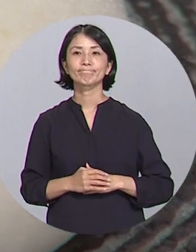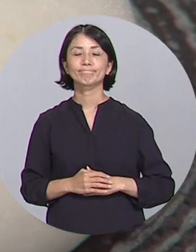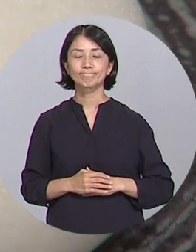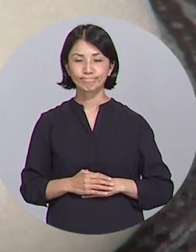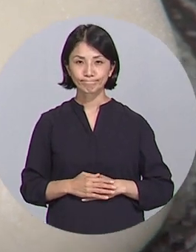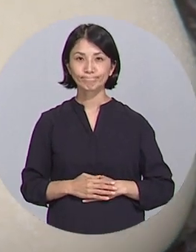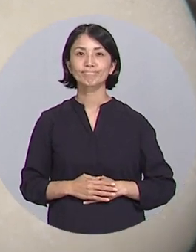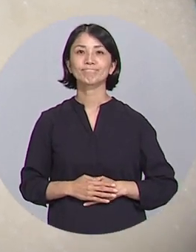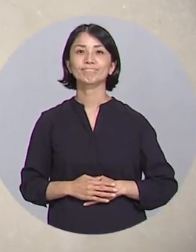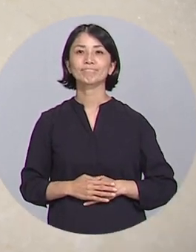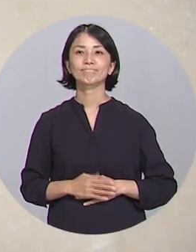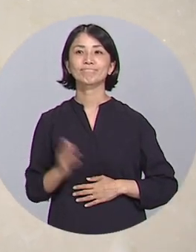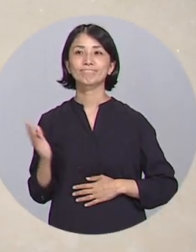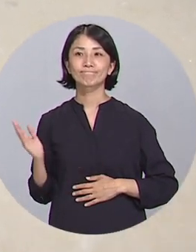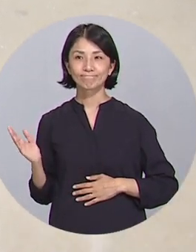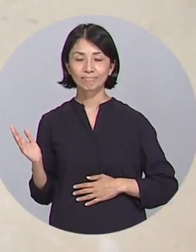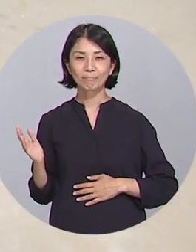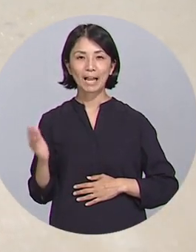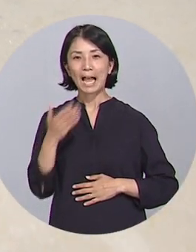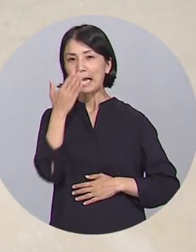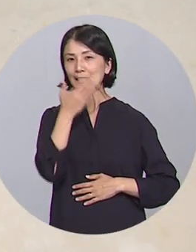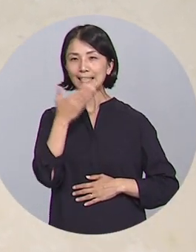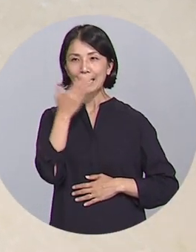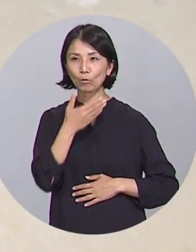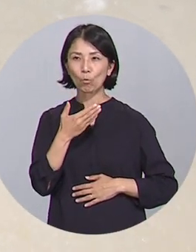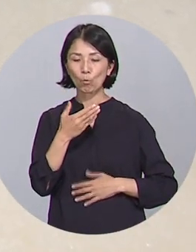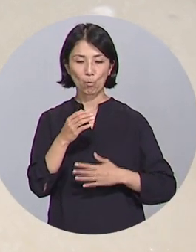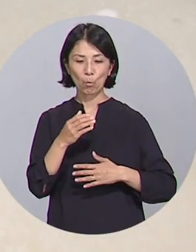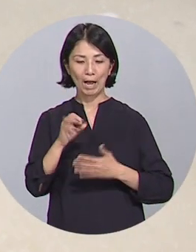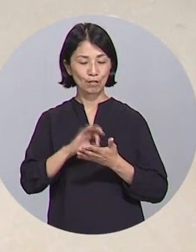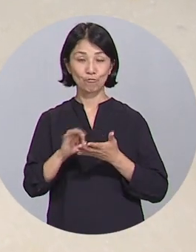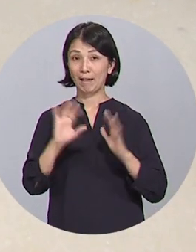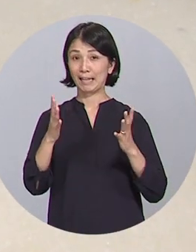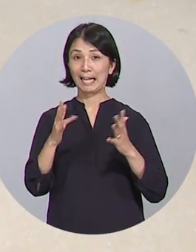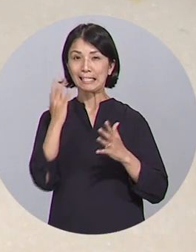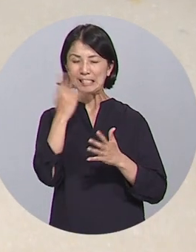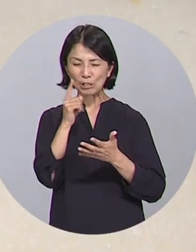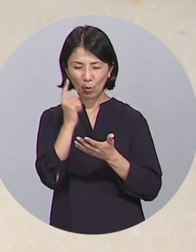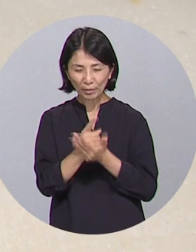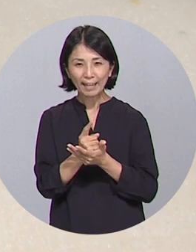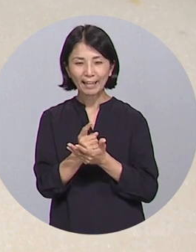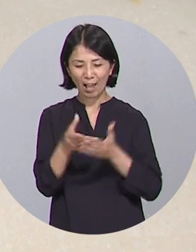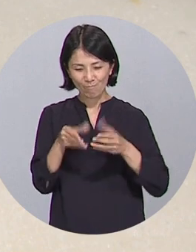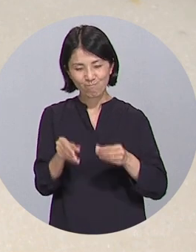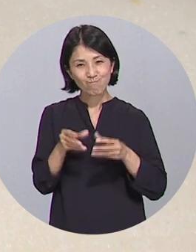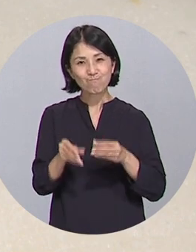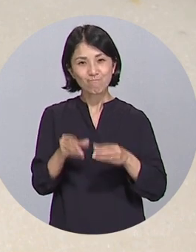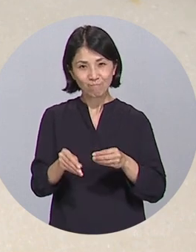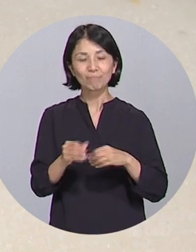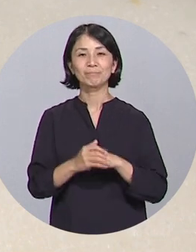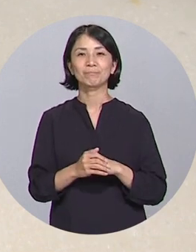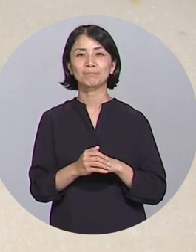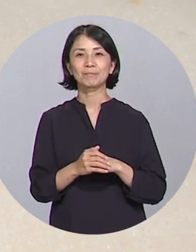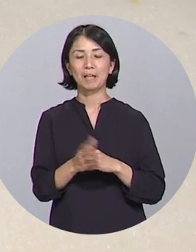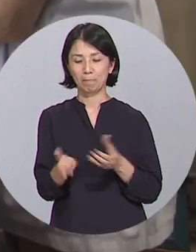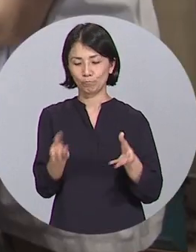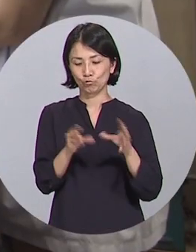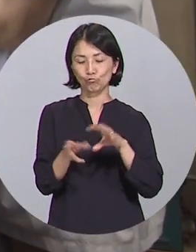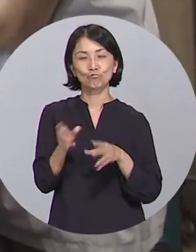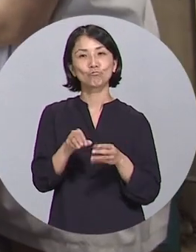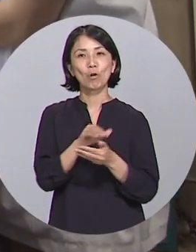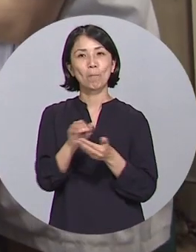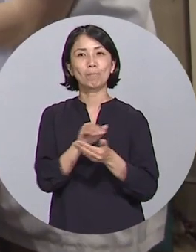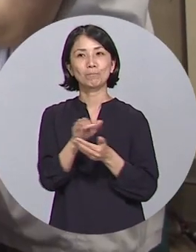そうなんです、塩あんびんとは砂糖を一切使わずに塩だけで練り上げた小豆あんをお餅で包んだ